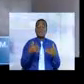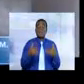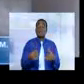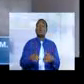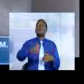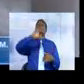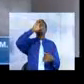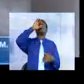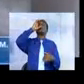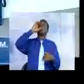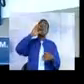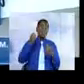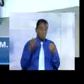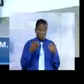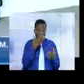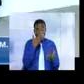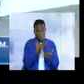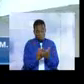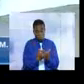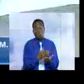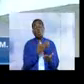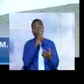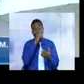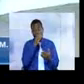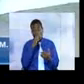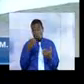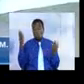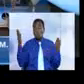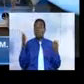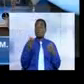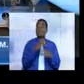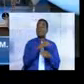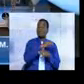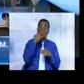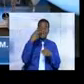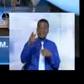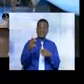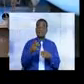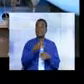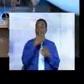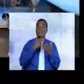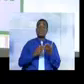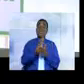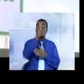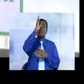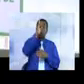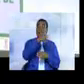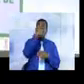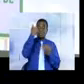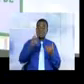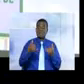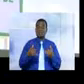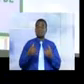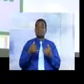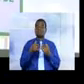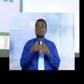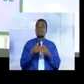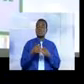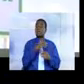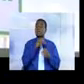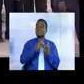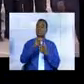permettra de satisfaire les besoins en eau potable de Boaké et de 74 localités environnantes jusqu'à l'horizon 2015.